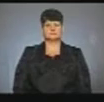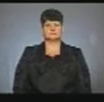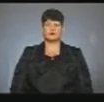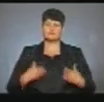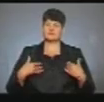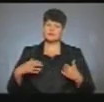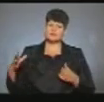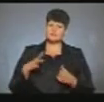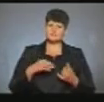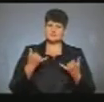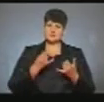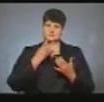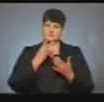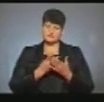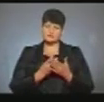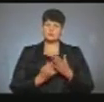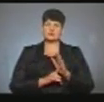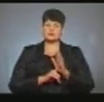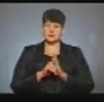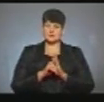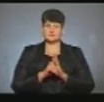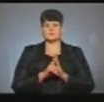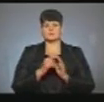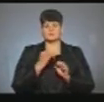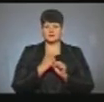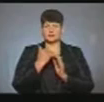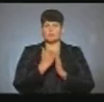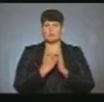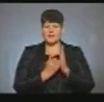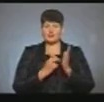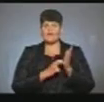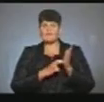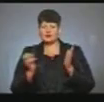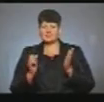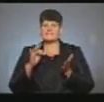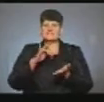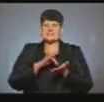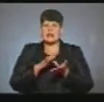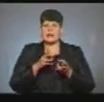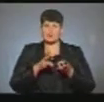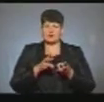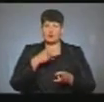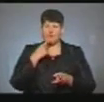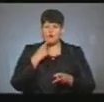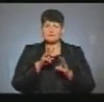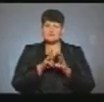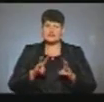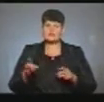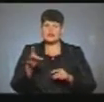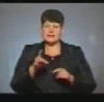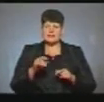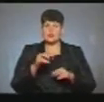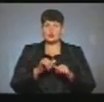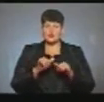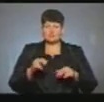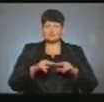Мої вітання усім, хто зараз з нами. Набув чинності порядок відключення від централізованого опалення, повідомляє Міністерство регіонального розвитку, будівництва